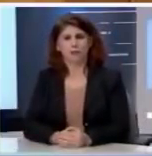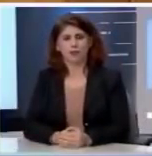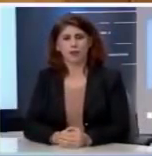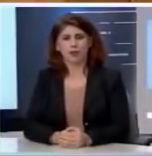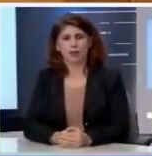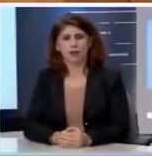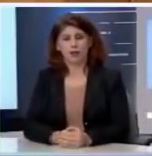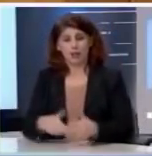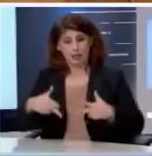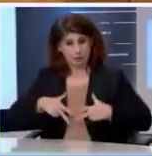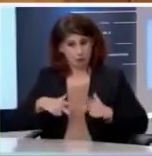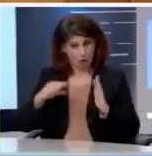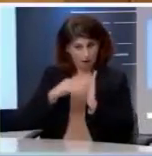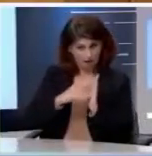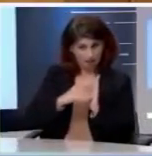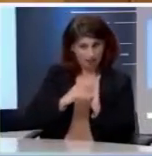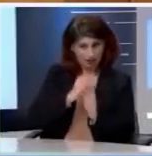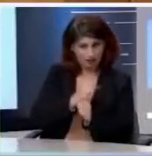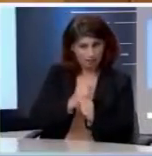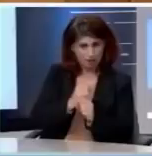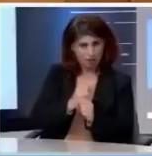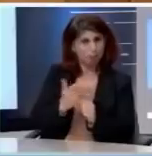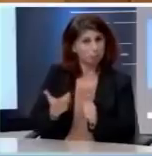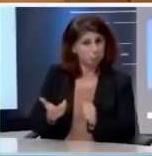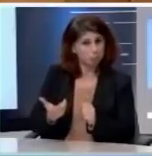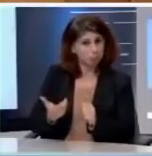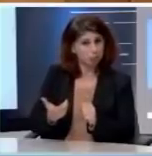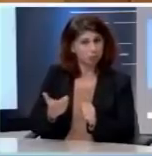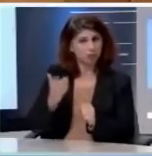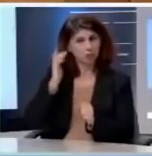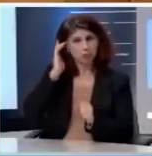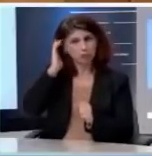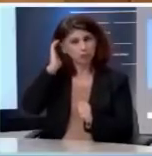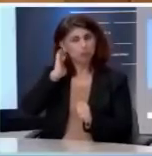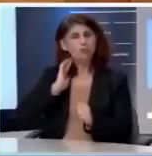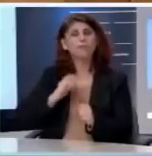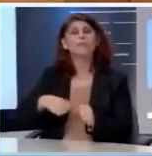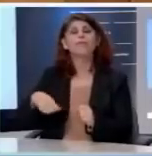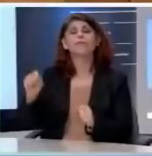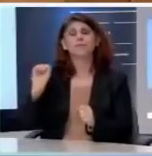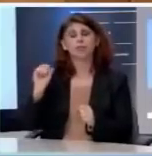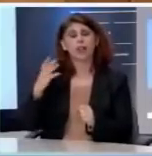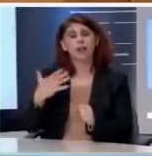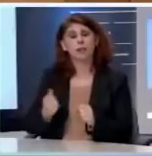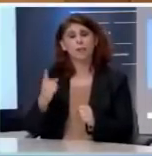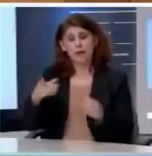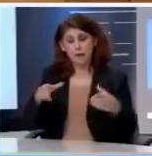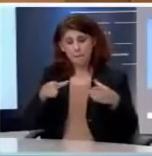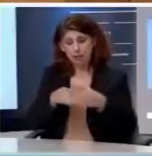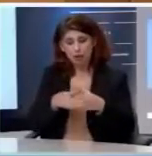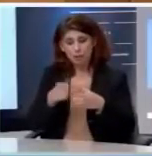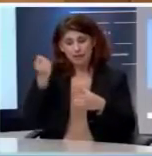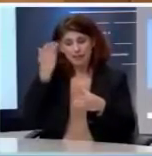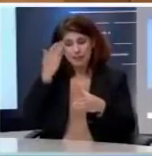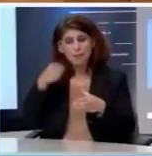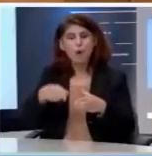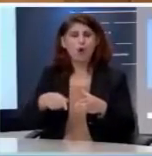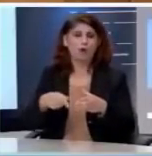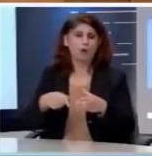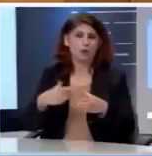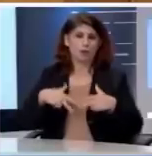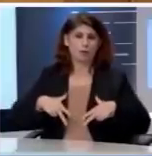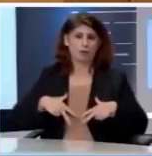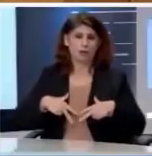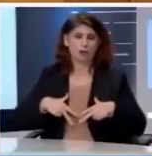Έβαζε ο υπουργός τα φάρμακα. Ο υπουργός τα έβαζε τα φάρμακα. Όχι. Υπήρχε μια επιτροπή τιμών στο Υπουργείο Υγείας